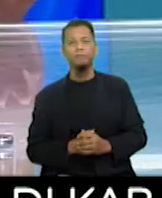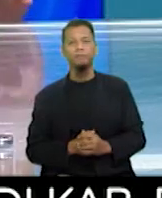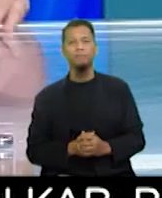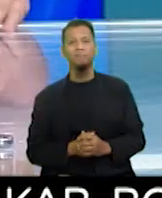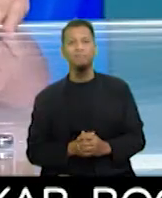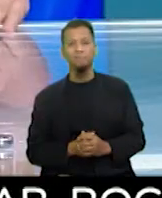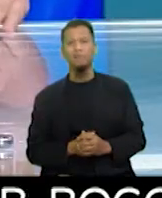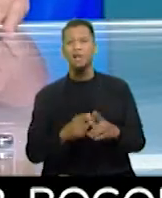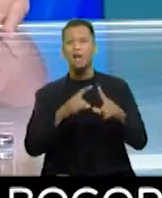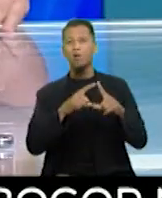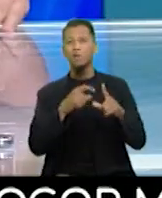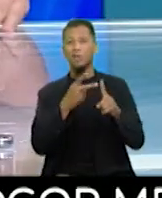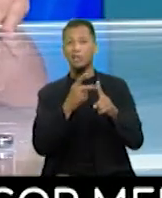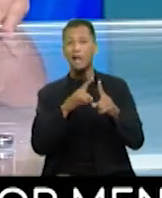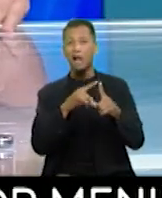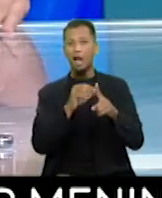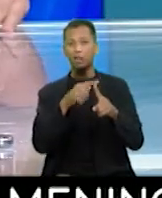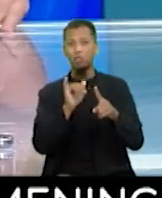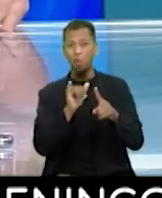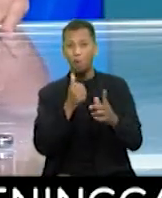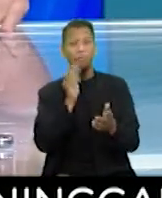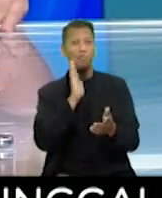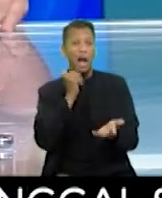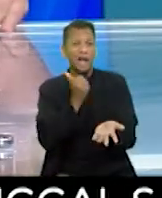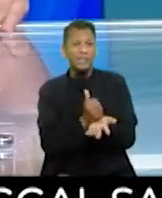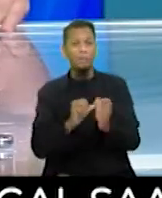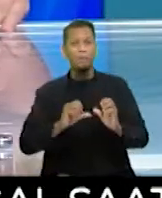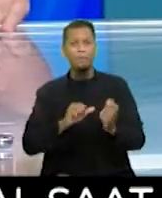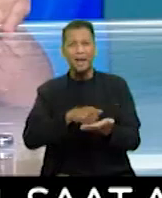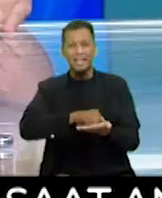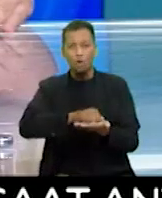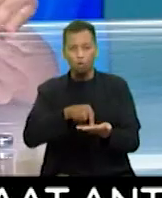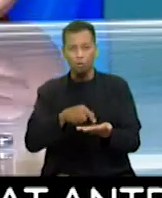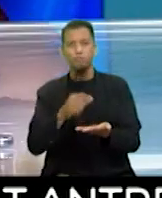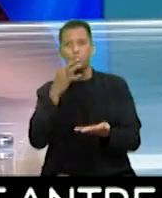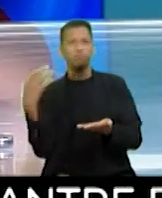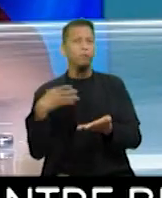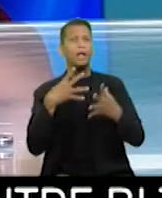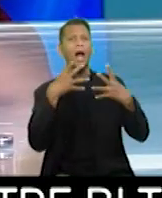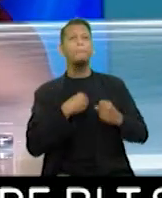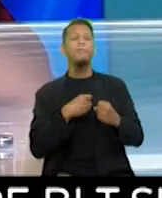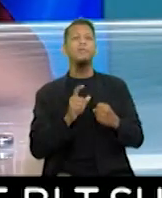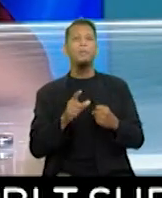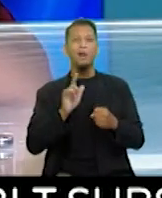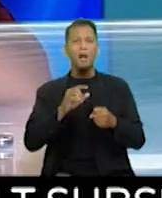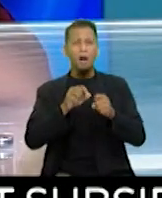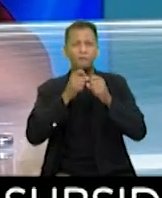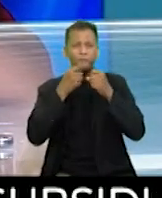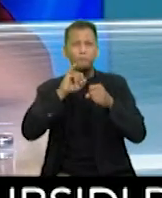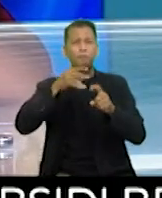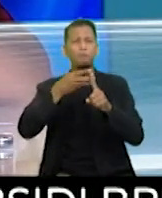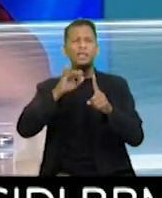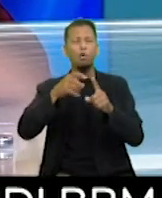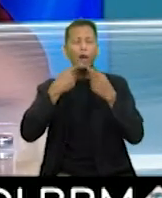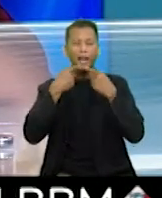Pemirsa, Agung Hidayatullah, pemuda asal Madiun, Jawa Timur yang ditangkap polisi terkait aksi peretas biorka telah dipulangkan ke